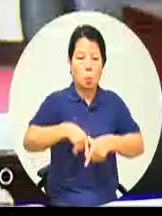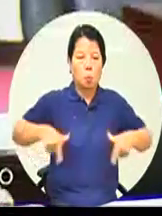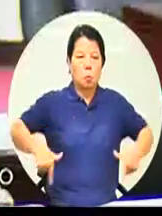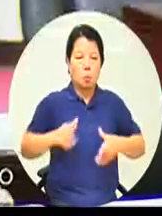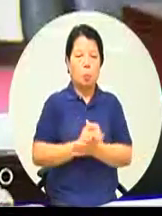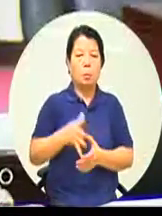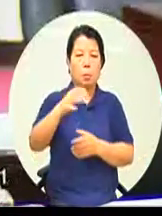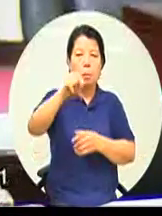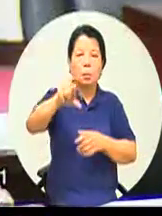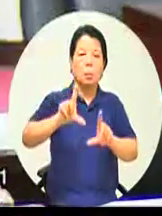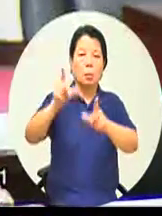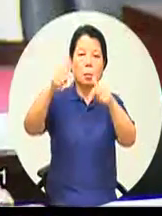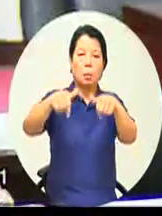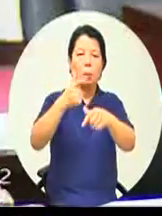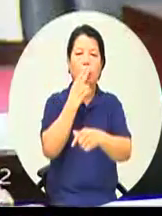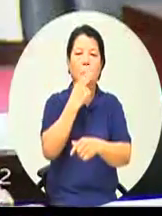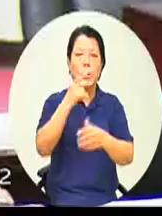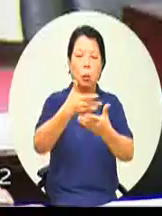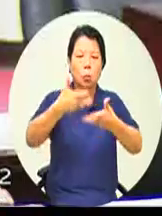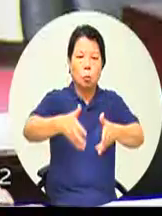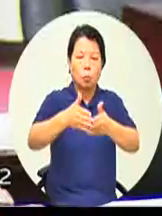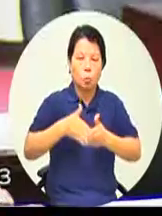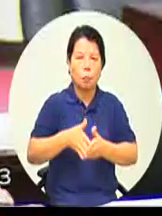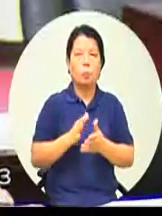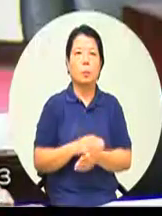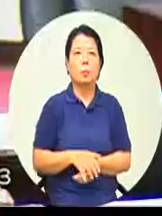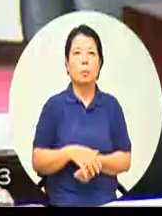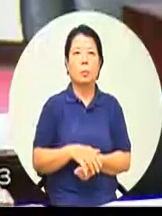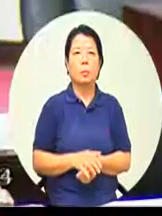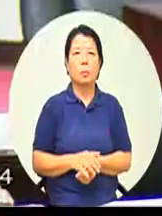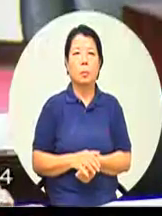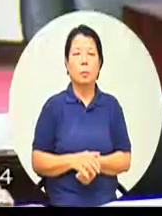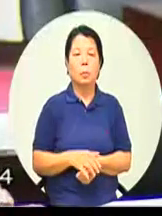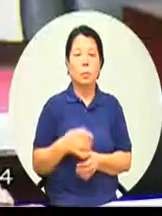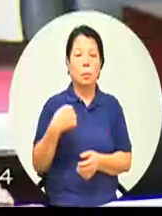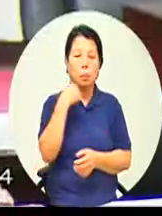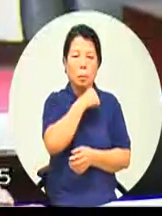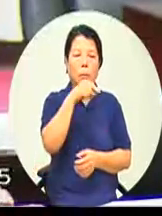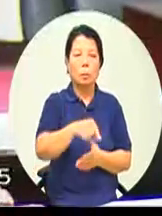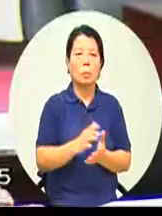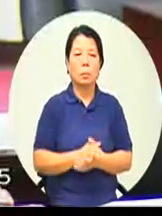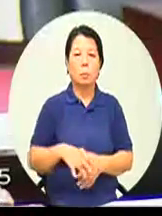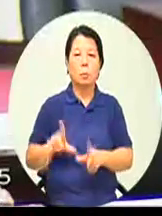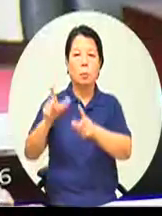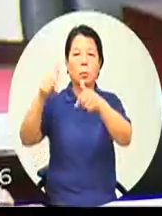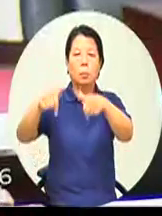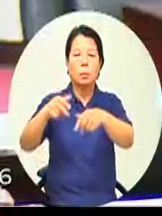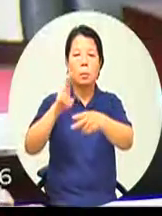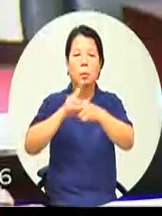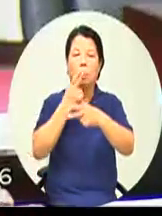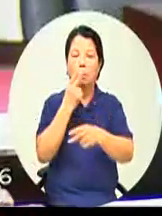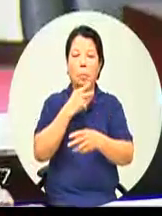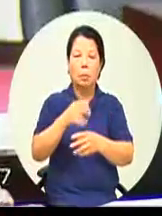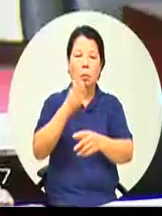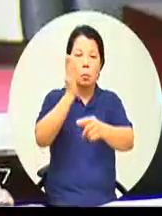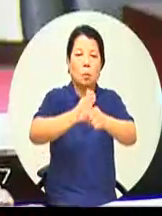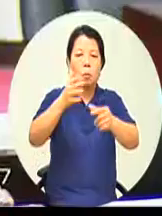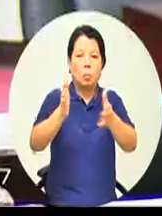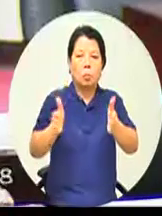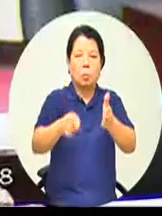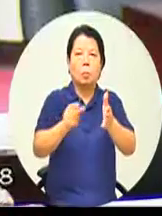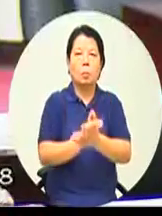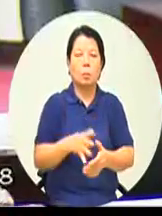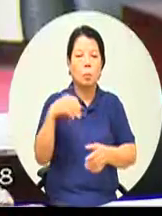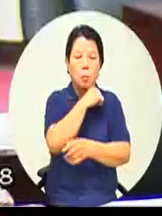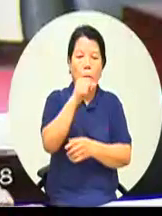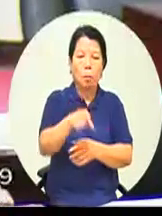把这个东南亚列为一个很重要的一个区块。那其实我们就在东亚跟东南亚的中间，所以台湾的战